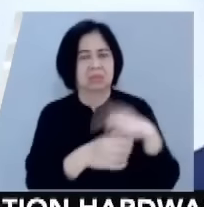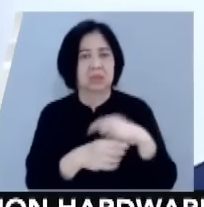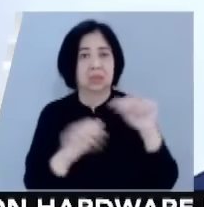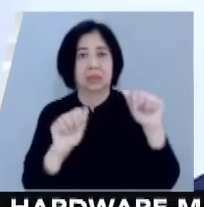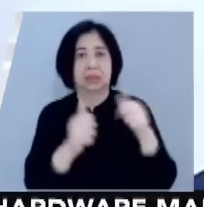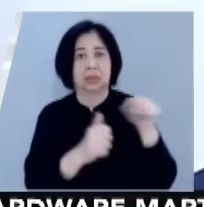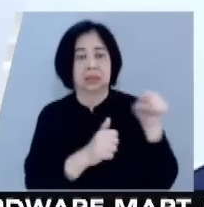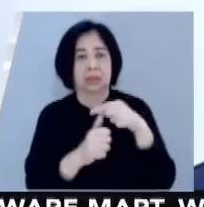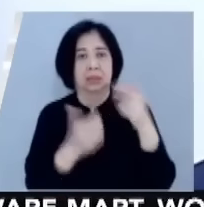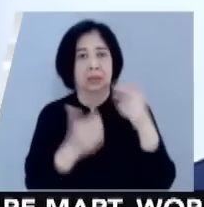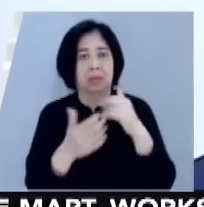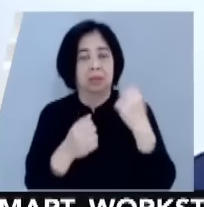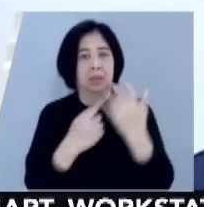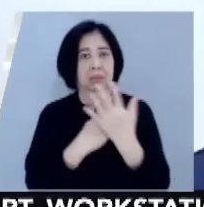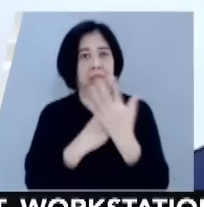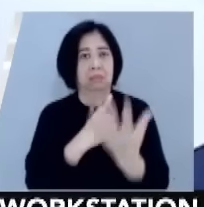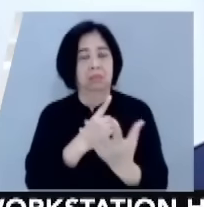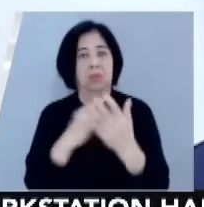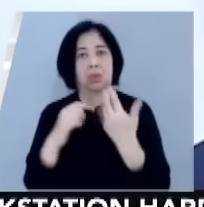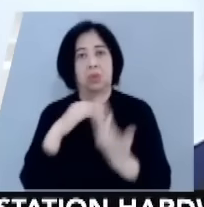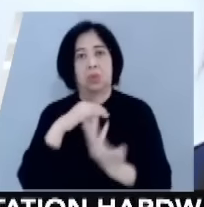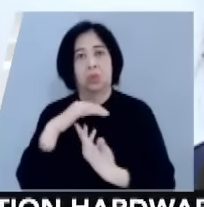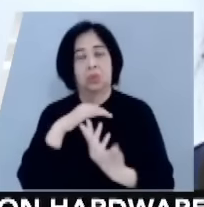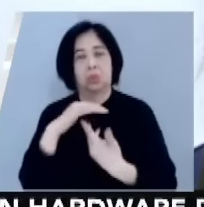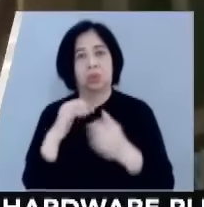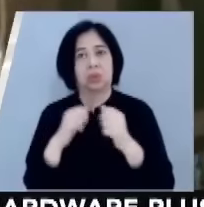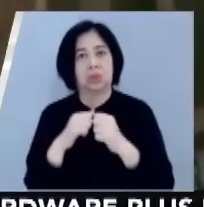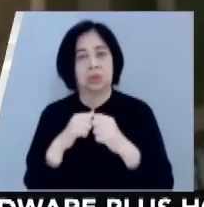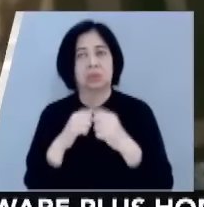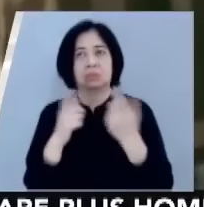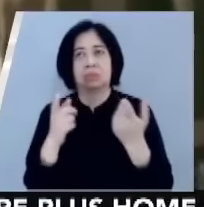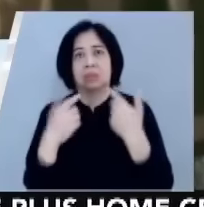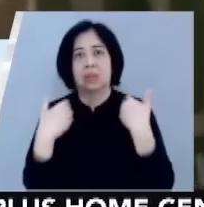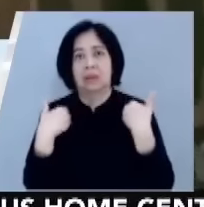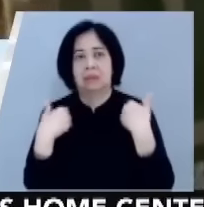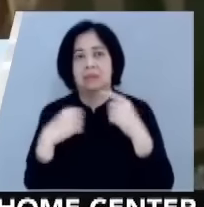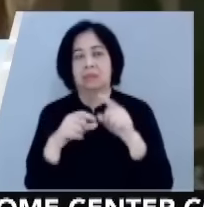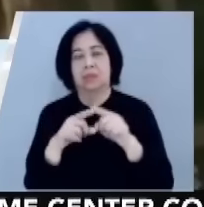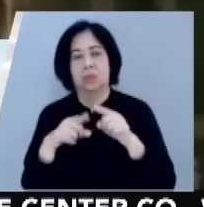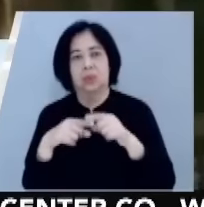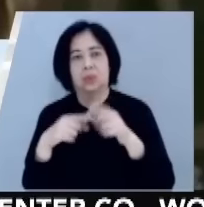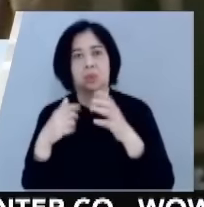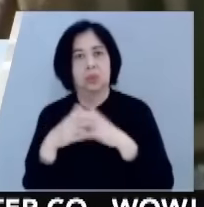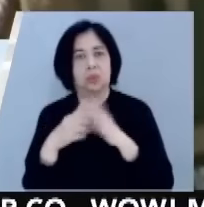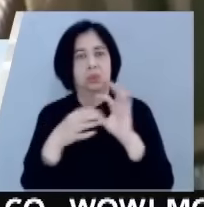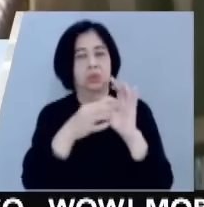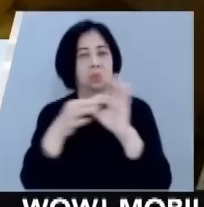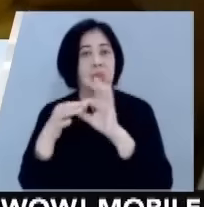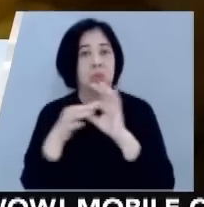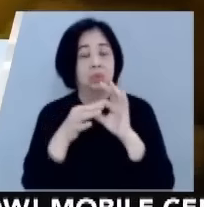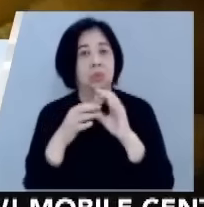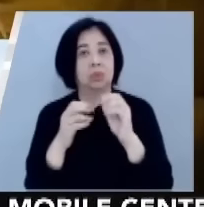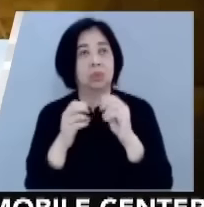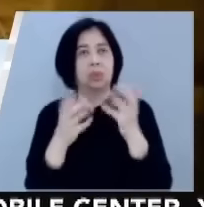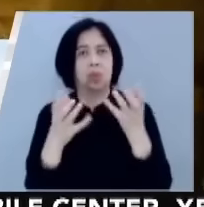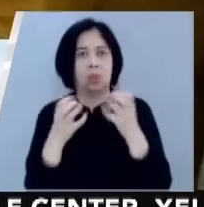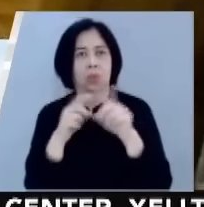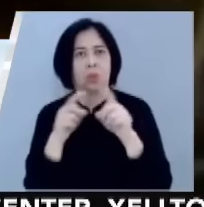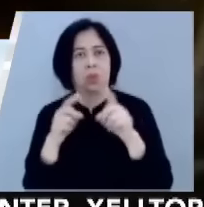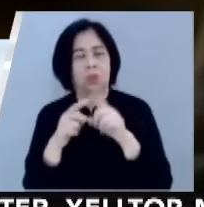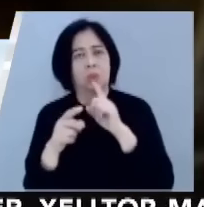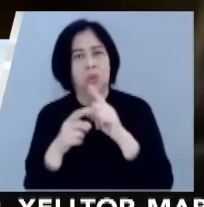pag nabawasan ng customer yung kanilang kita. And of course, magkaroon din ng coordination. Gusto rin natin kasi talaga na